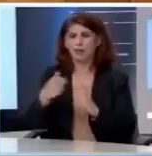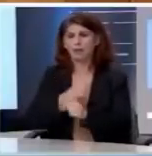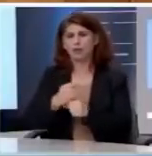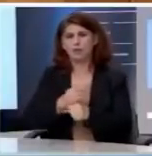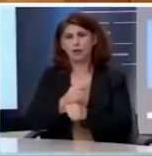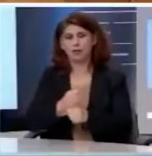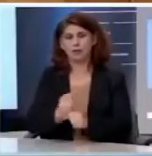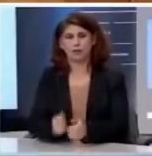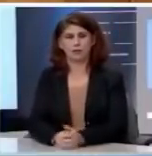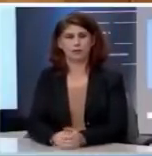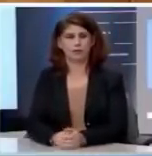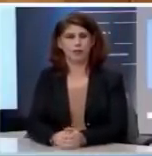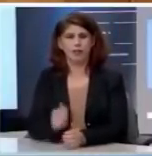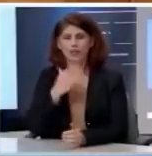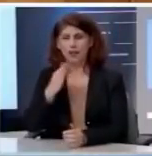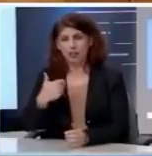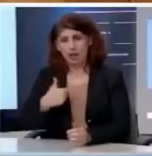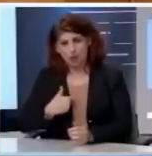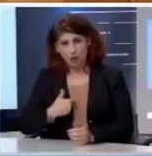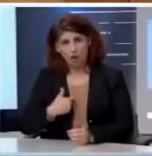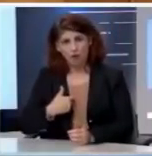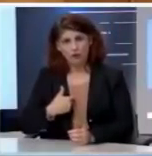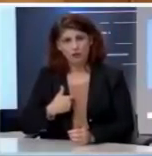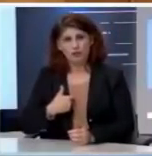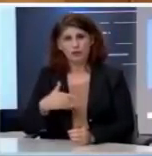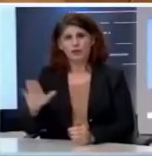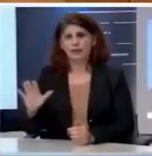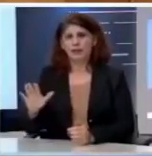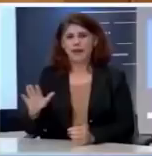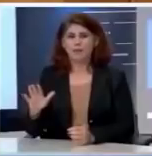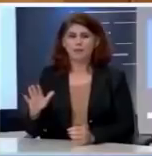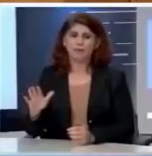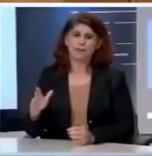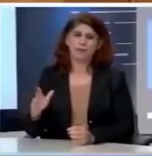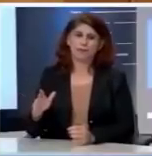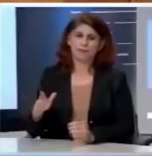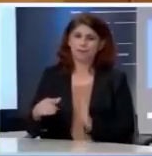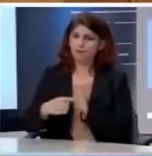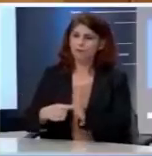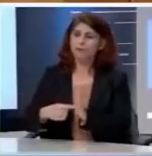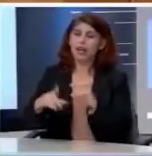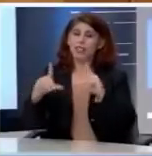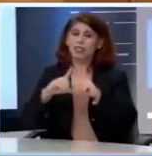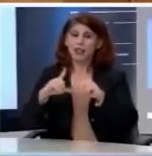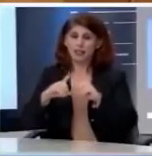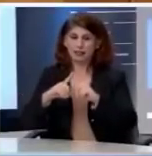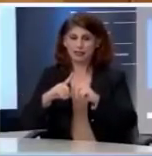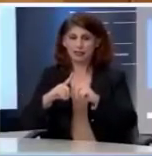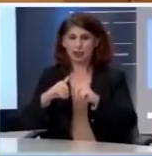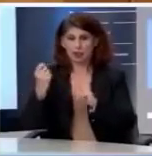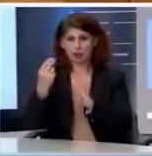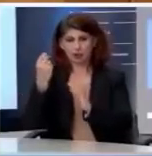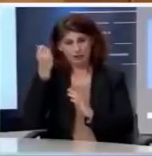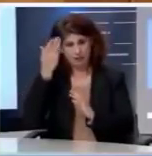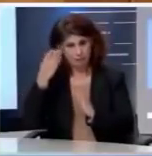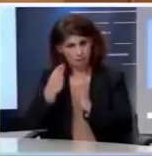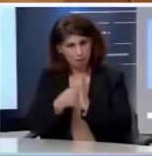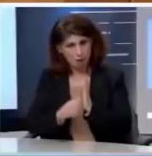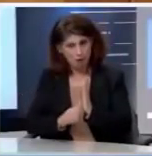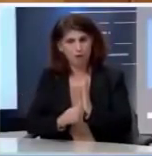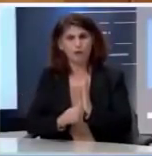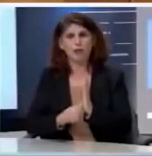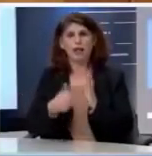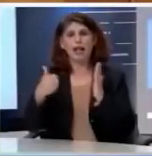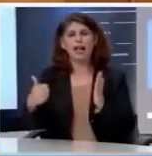φάρμακο. Δηλαδή εγώ, για να ξεκαρφωθώ, στο δελτίο τιμών της 6-8 του 2013, τι